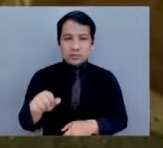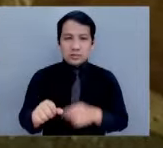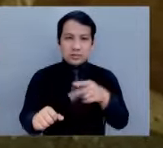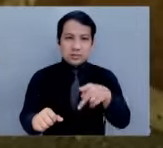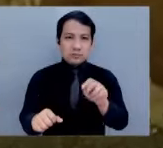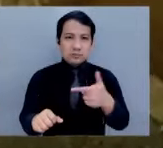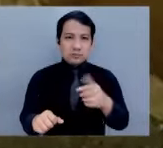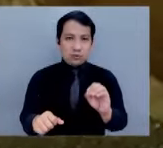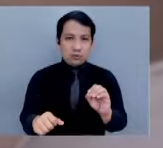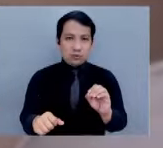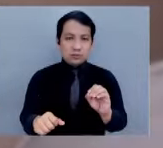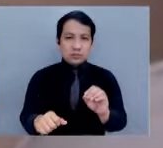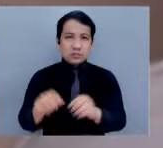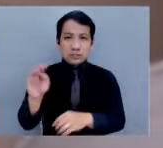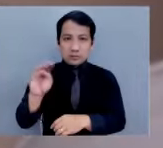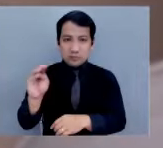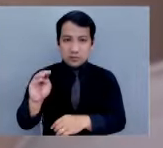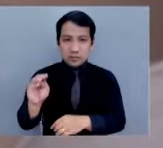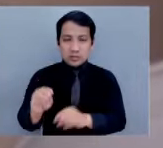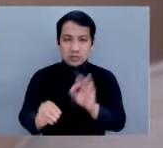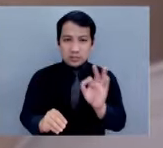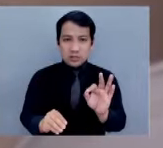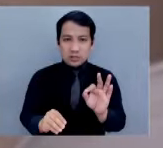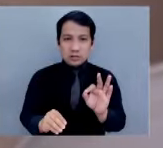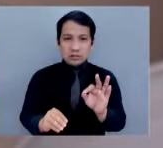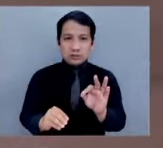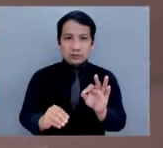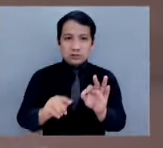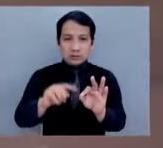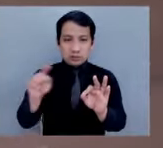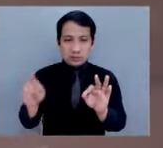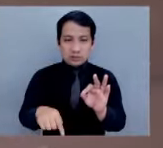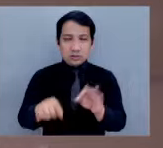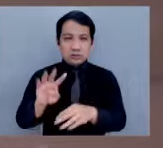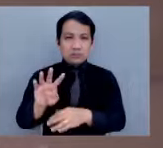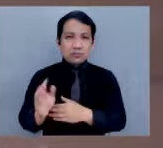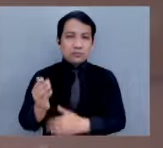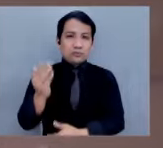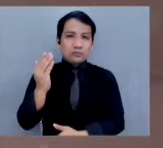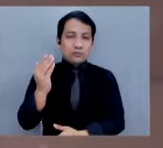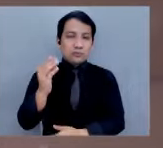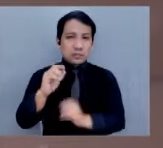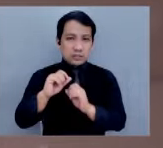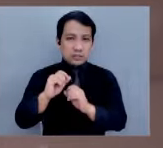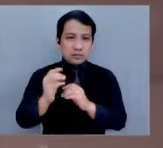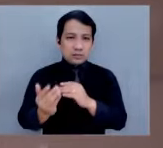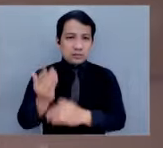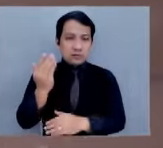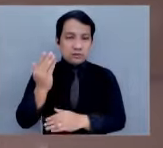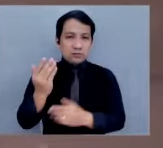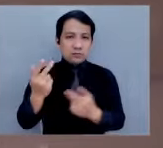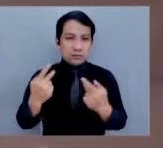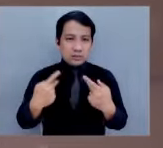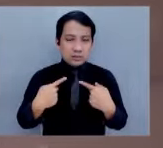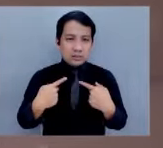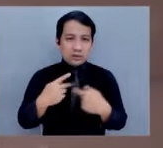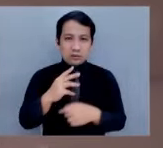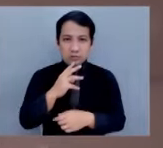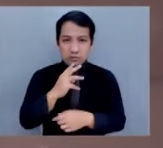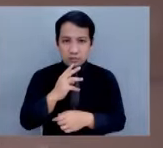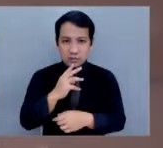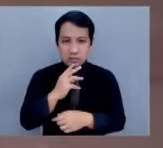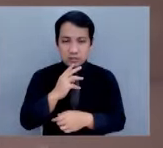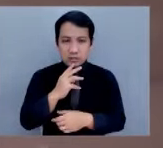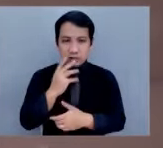sa lunes 9 ng gabi hanggang 4 ng madaling araw kinabukasan magkakaroon din ng water interruption sa